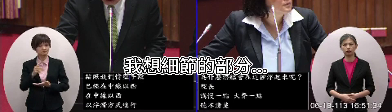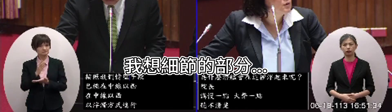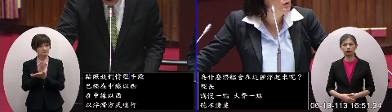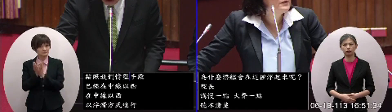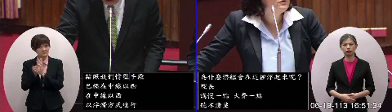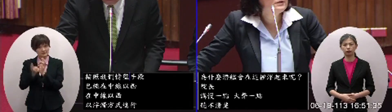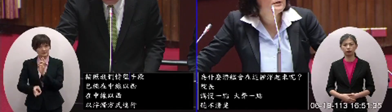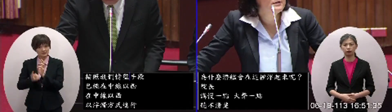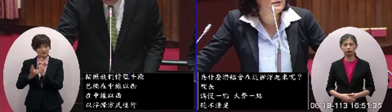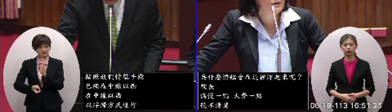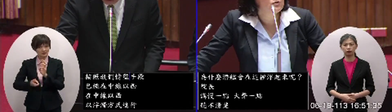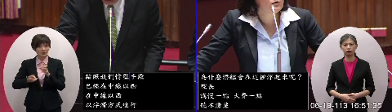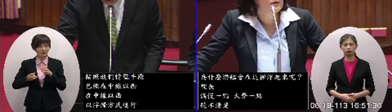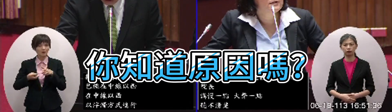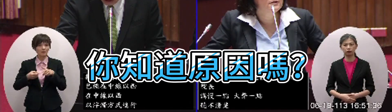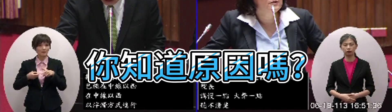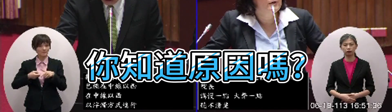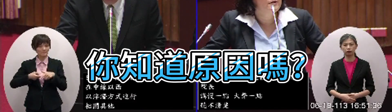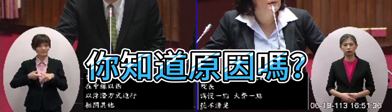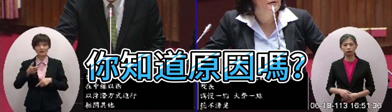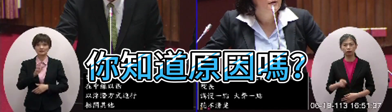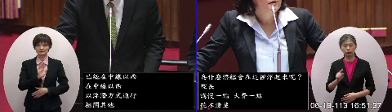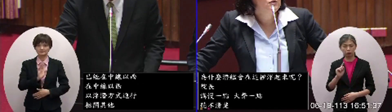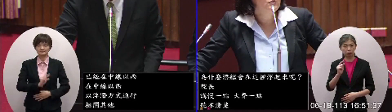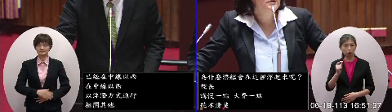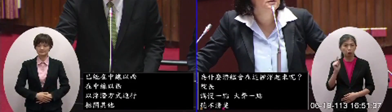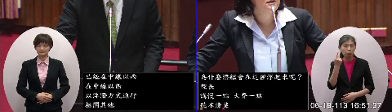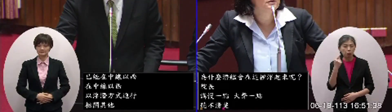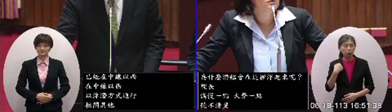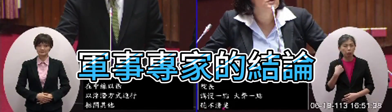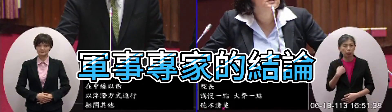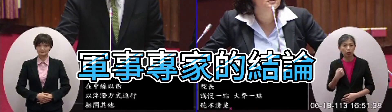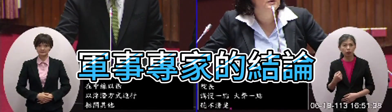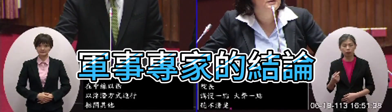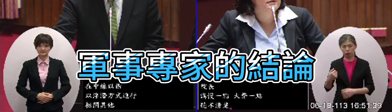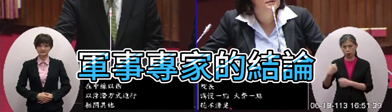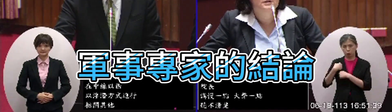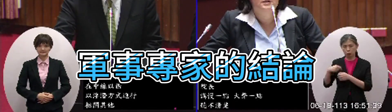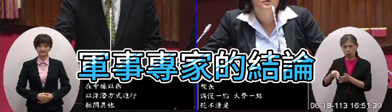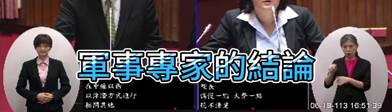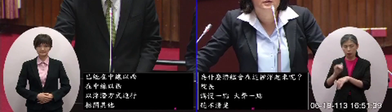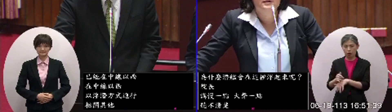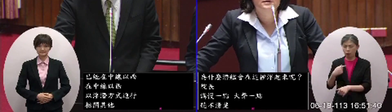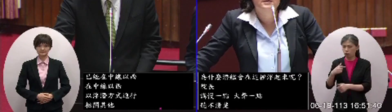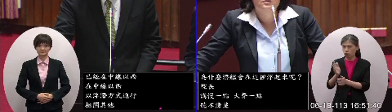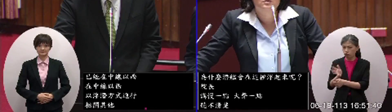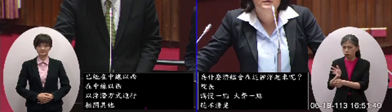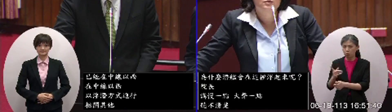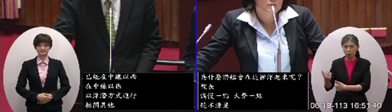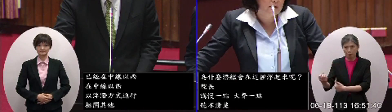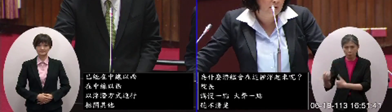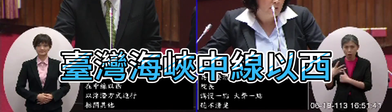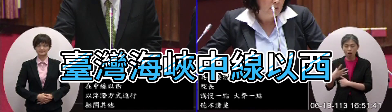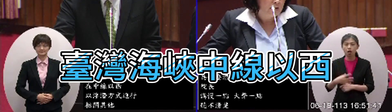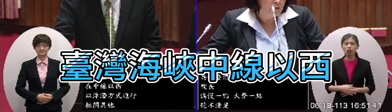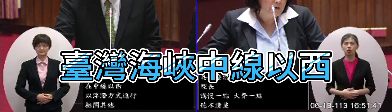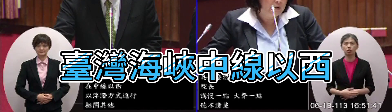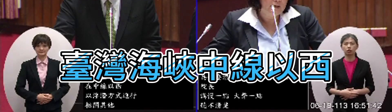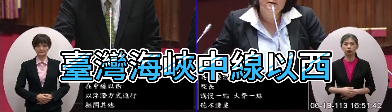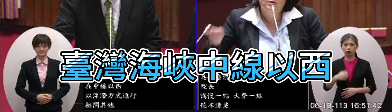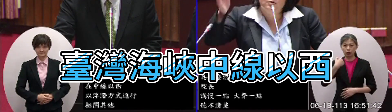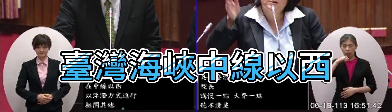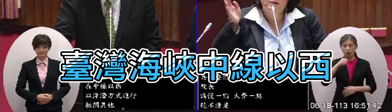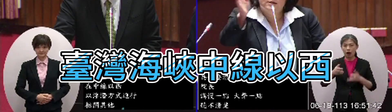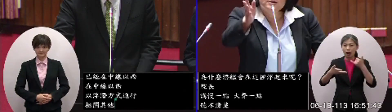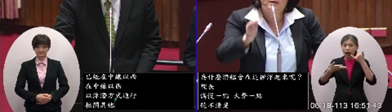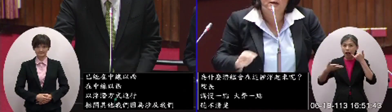细节的部分。 我不知道制造侦查手段，你知道原因吗？根据我请教这个军事专家的结论哦，他是这样说，他说这个台湾海